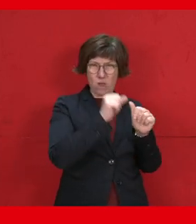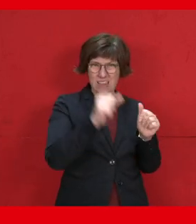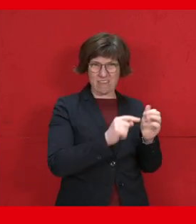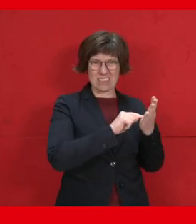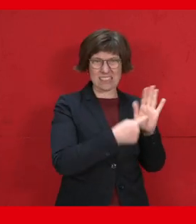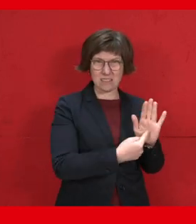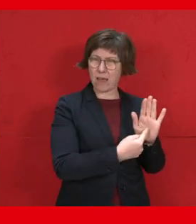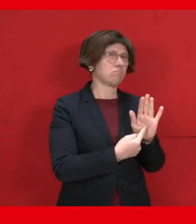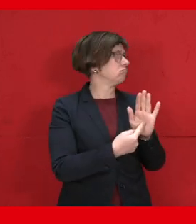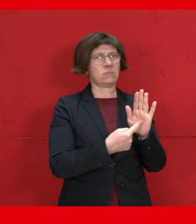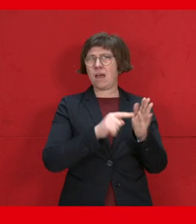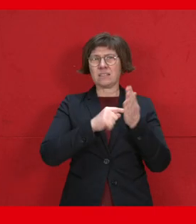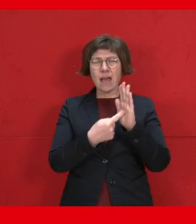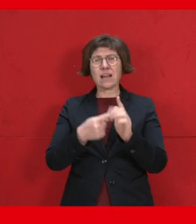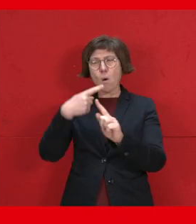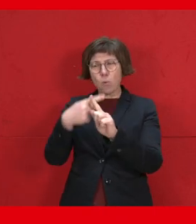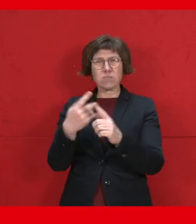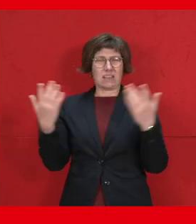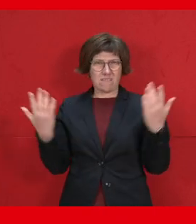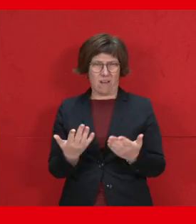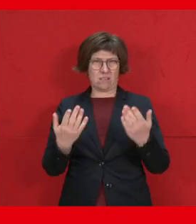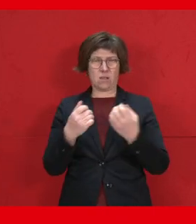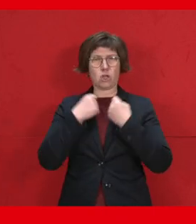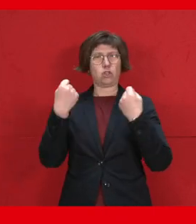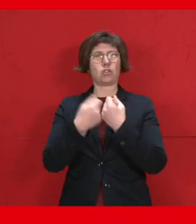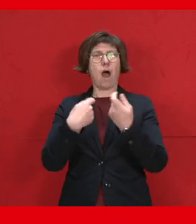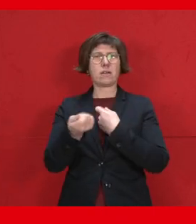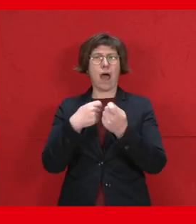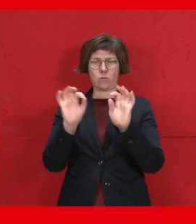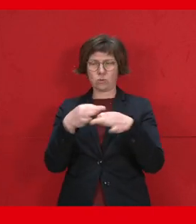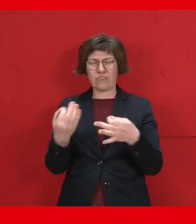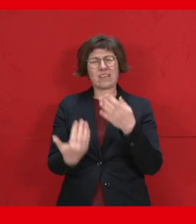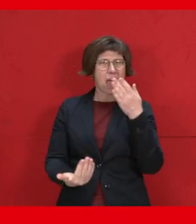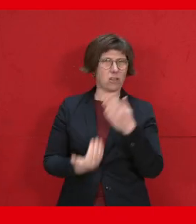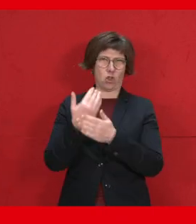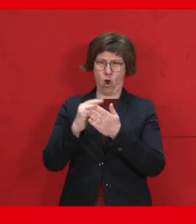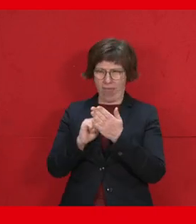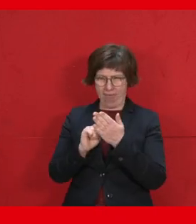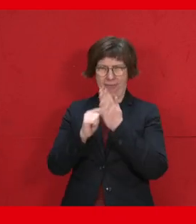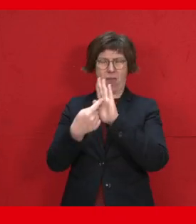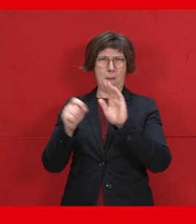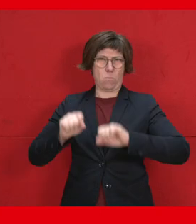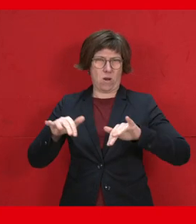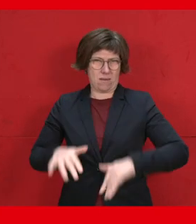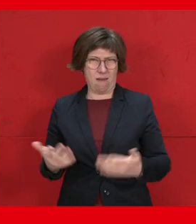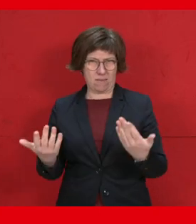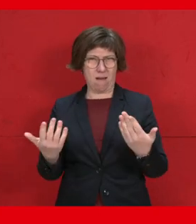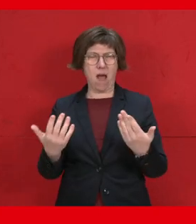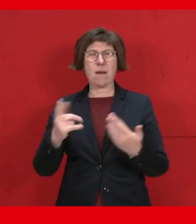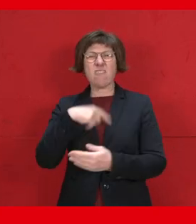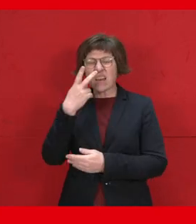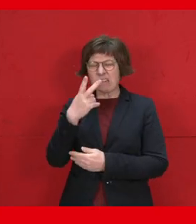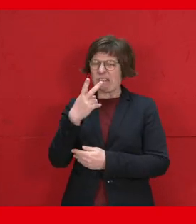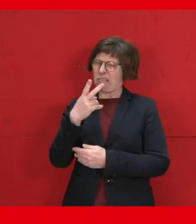auch Perspektiven verändert. Der Staat hat seine Handlungsfähigkeit neu unter Beweis gestellt, aber wir haben schon auch gesehen, wo